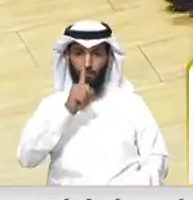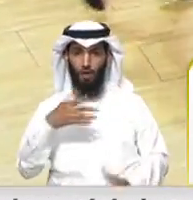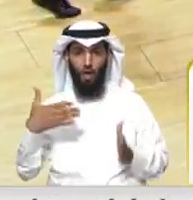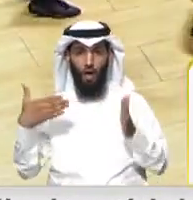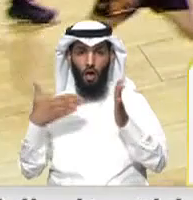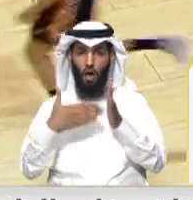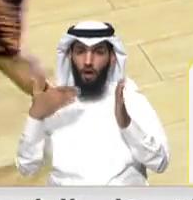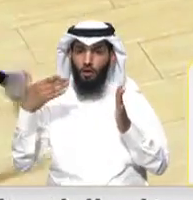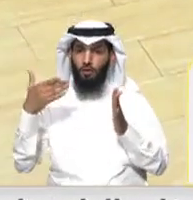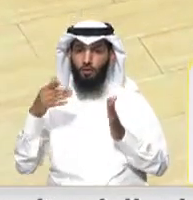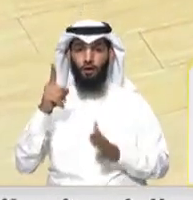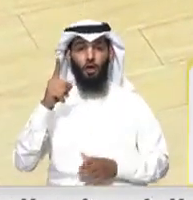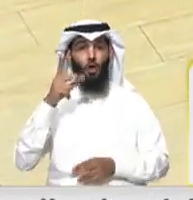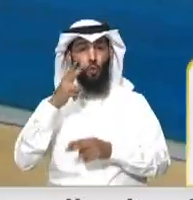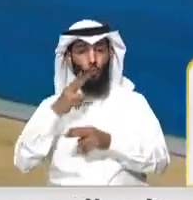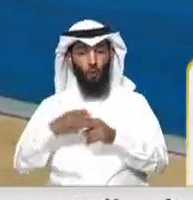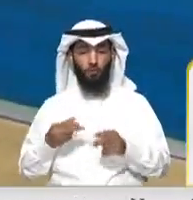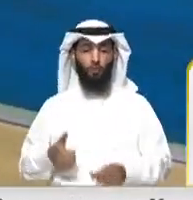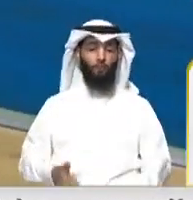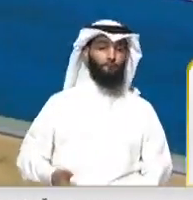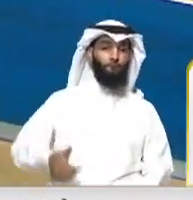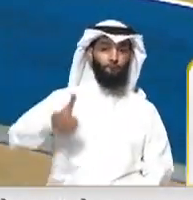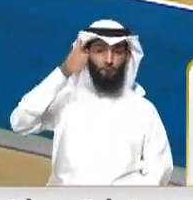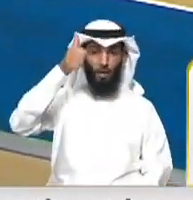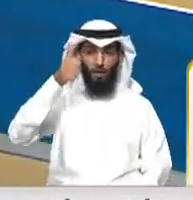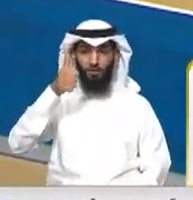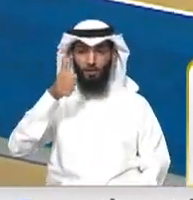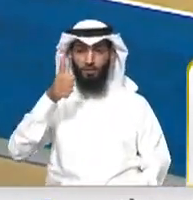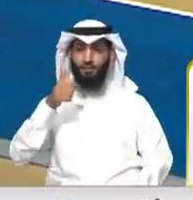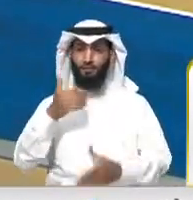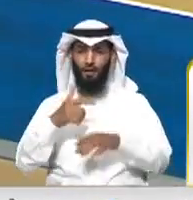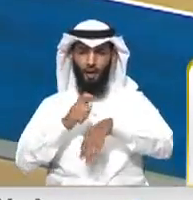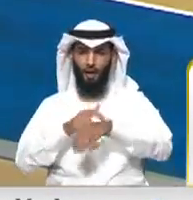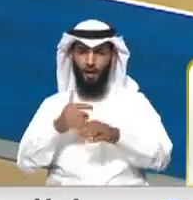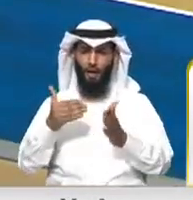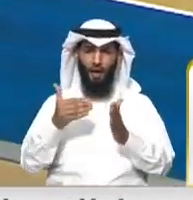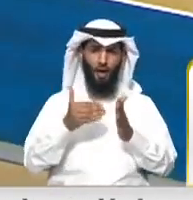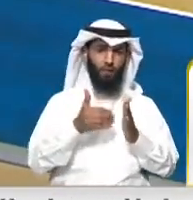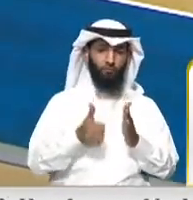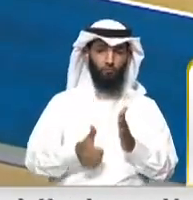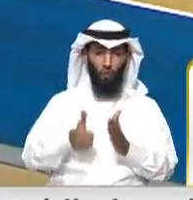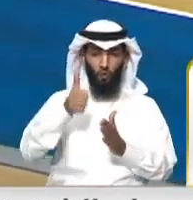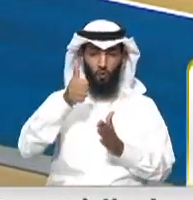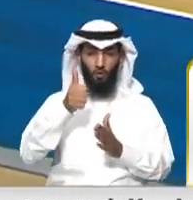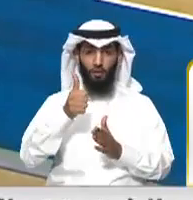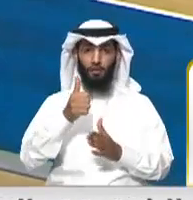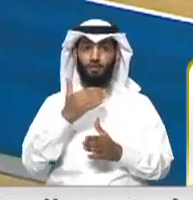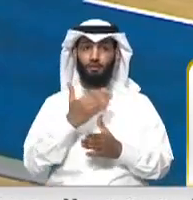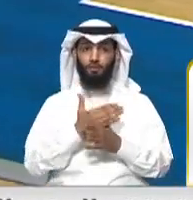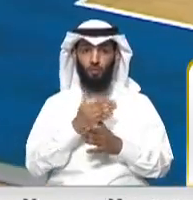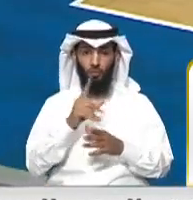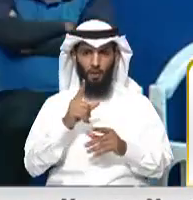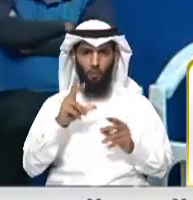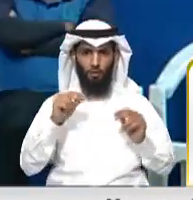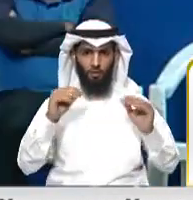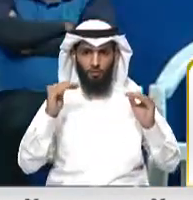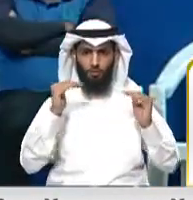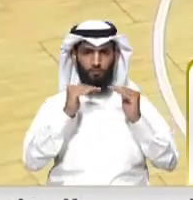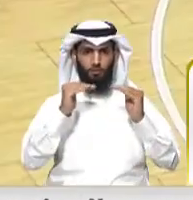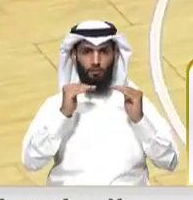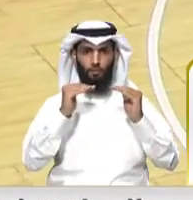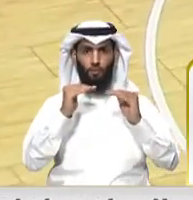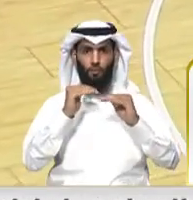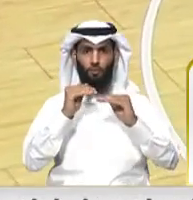وبقوتها الضاربة استطاعت من العودة في اللحظات الأخيرة لتفرض التعادل أولاً، ومن ثم